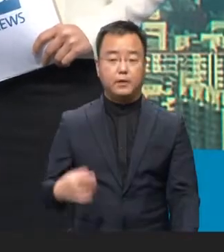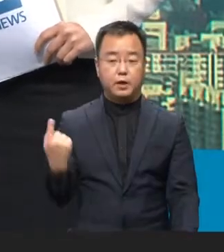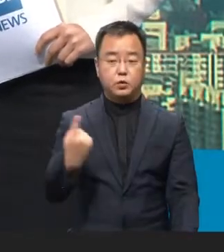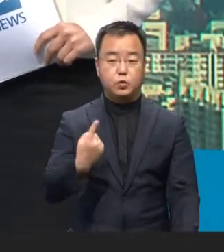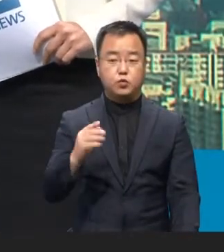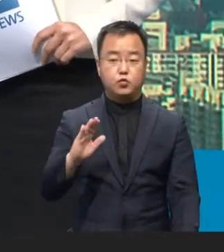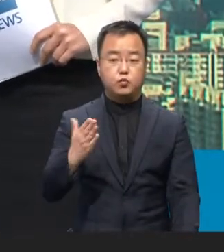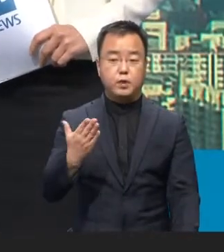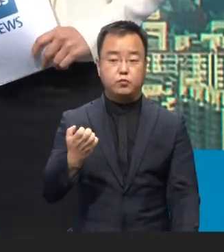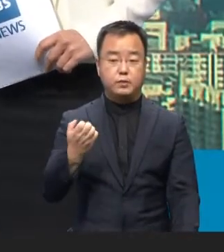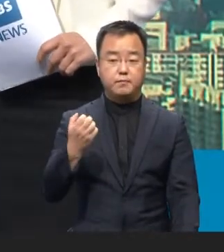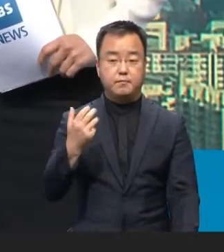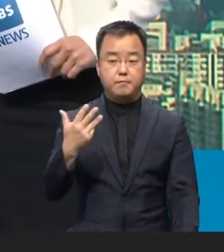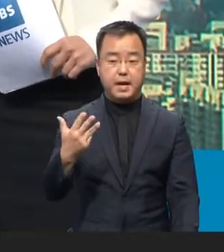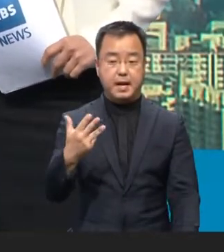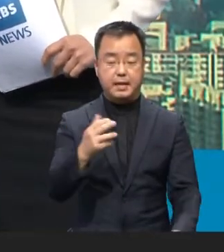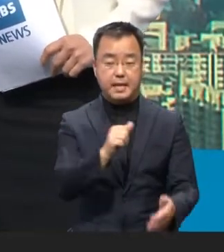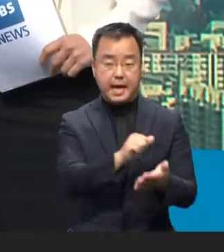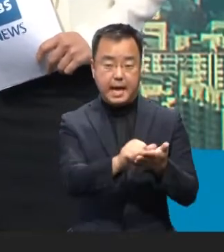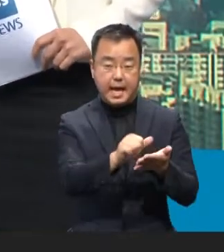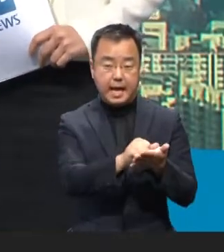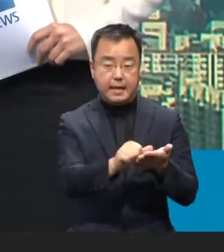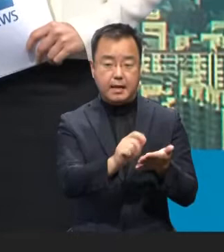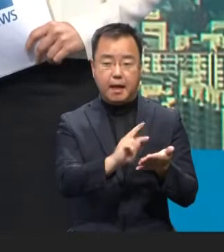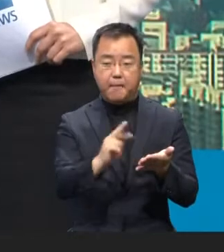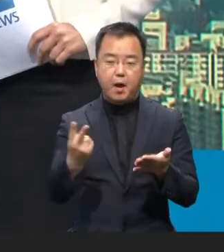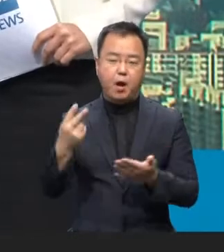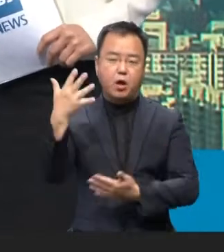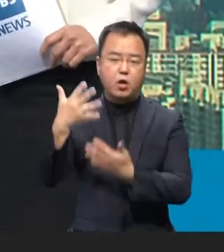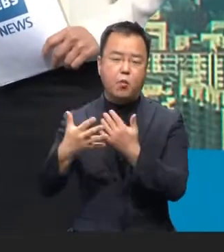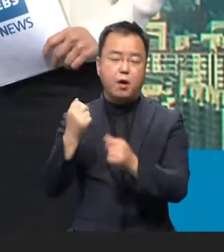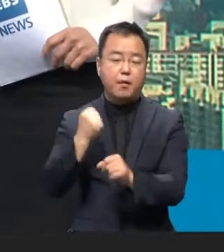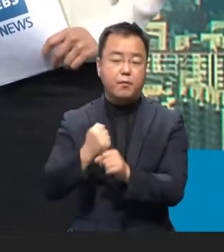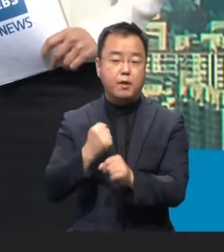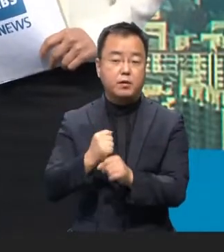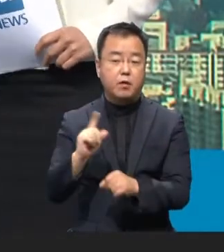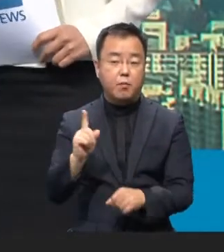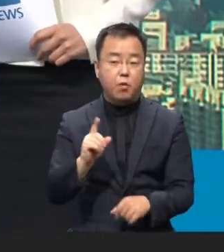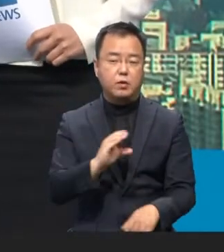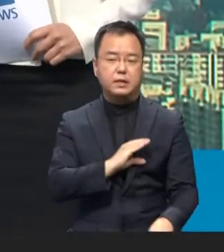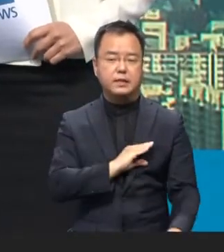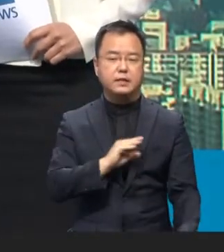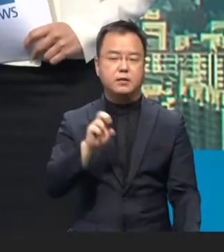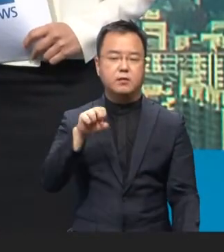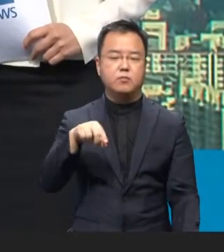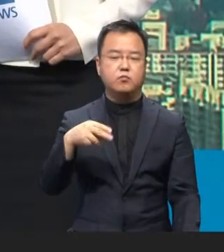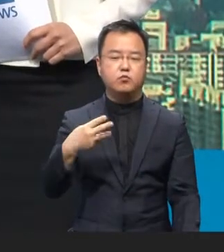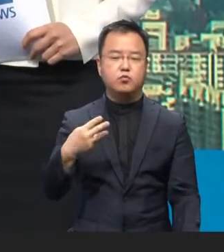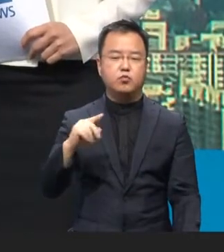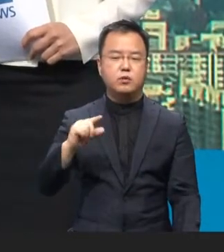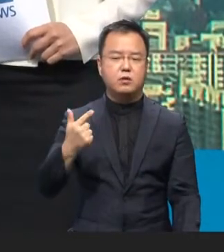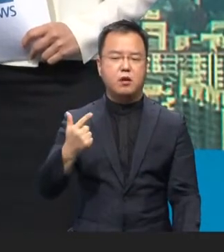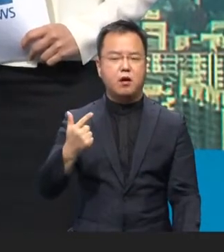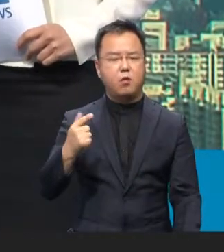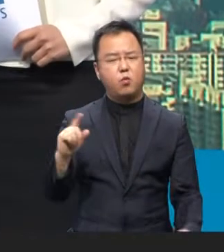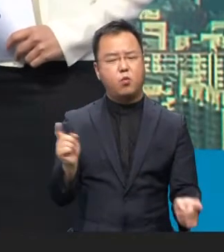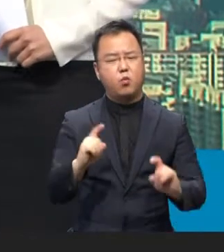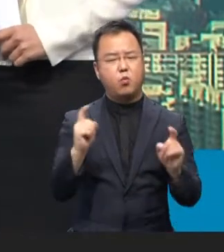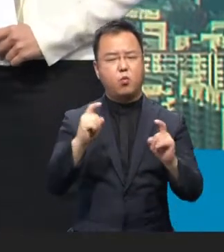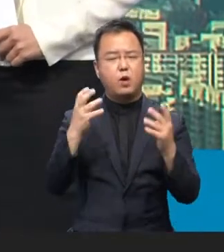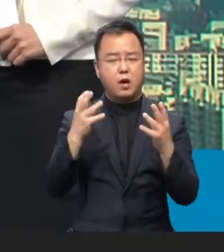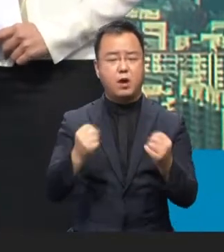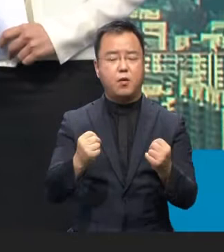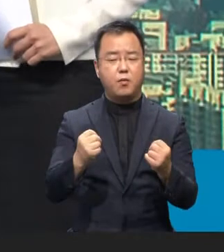1998년도 애니메이션을 실사화한 영화 뮬란이 논란에 휩싸였습니다. 홍콩과 대만, 태국의